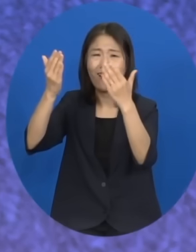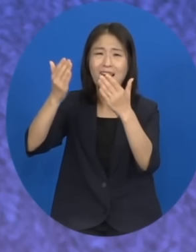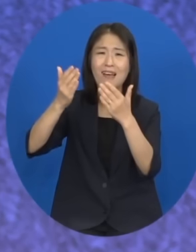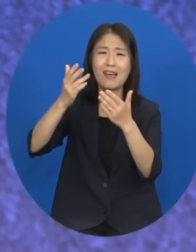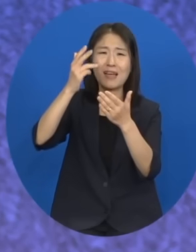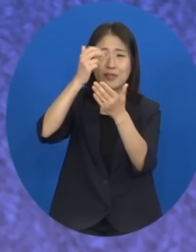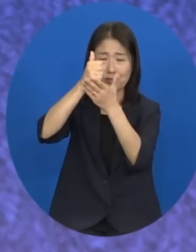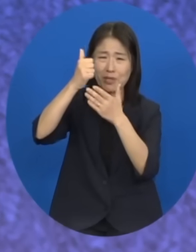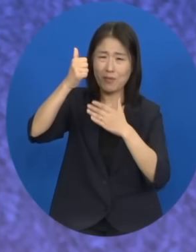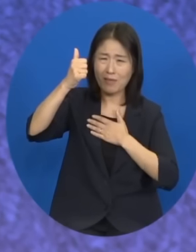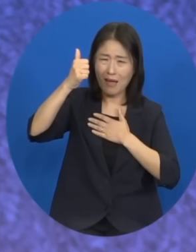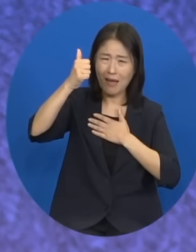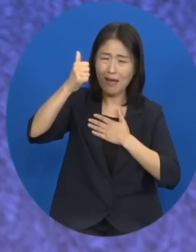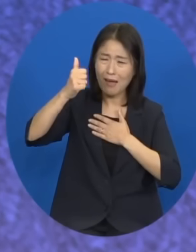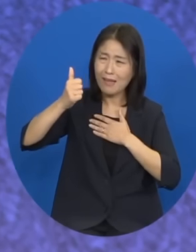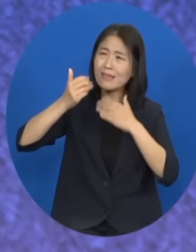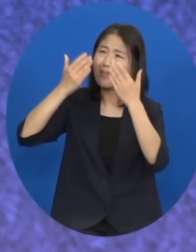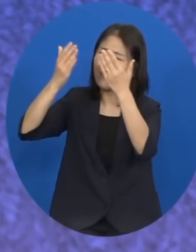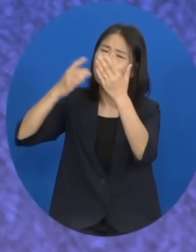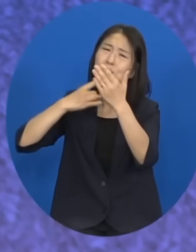나 자신을 드리고 싶을 뿐이에요.